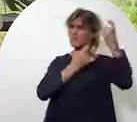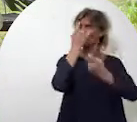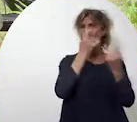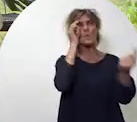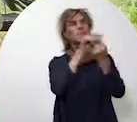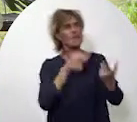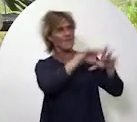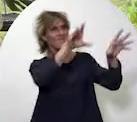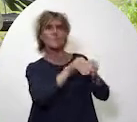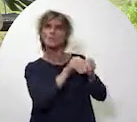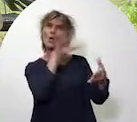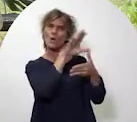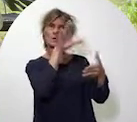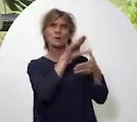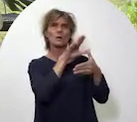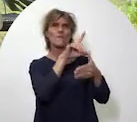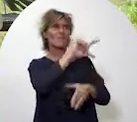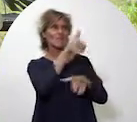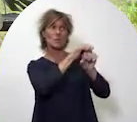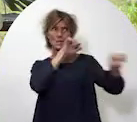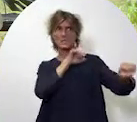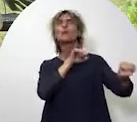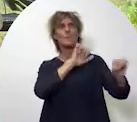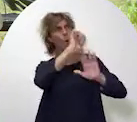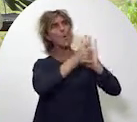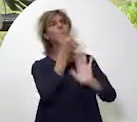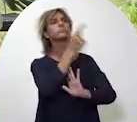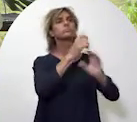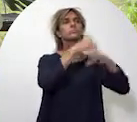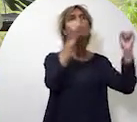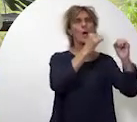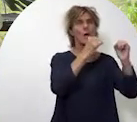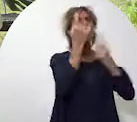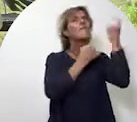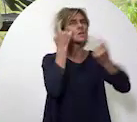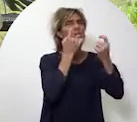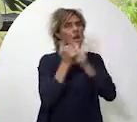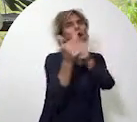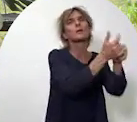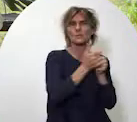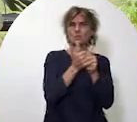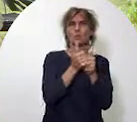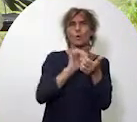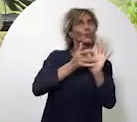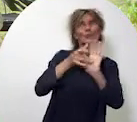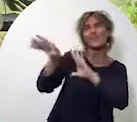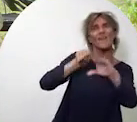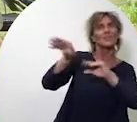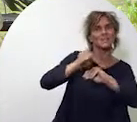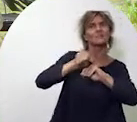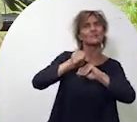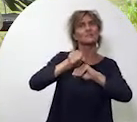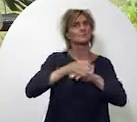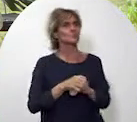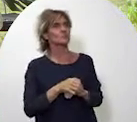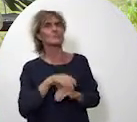sur la famille guadeloupéenne au 21e siècle et sur les moyens de renforcer son rôle vous serez tous invités à y